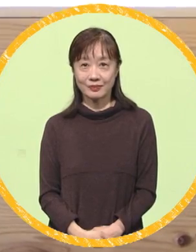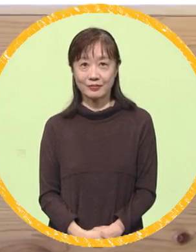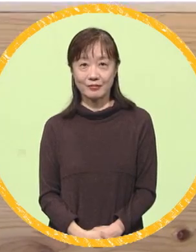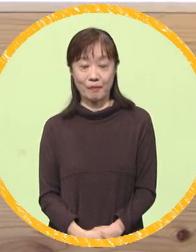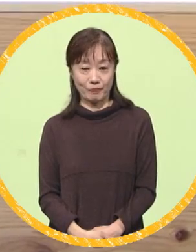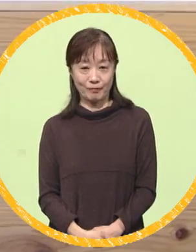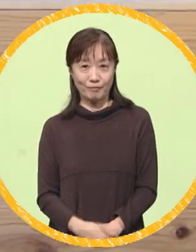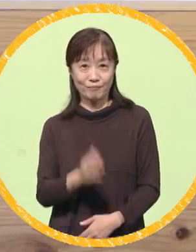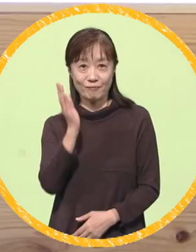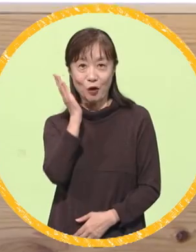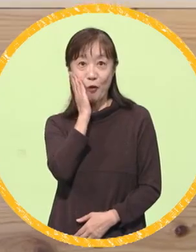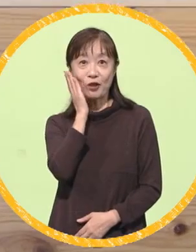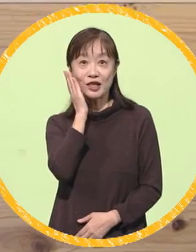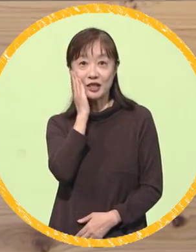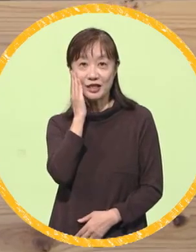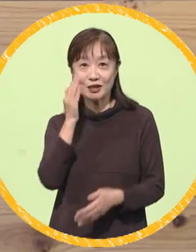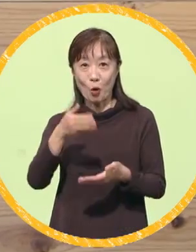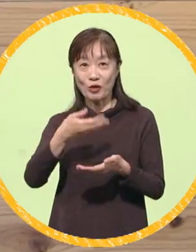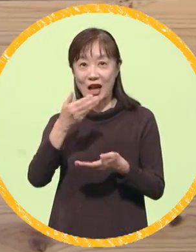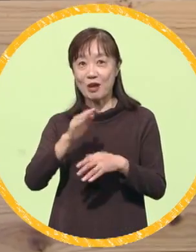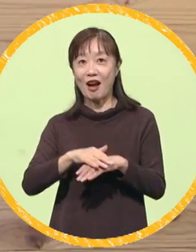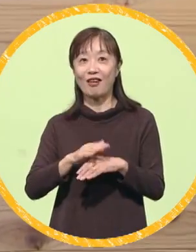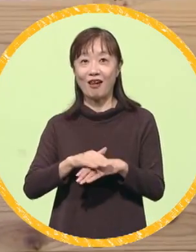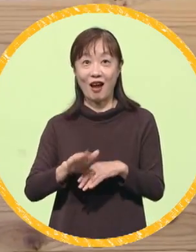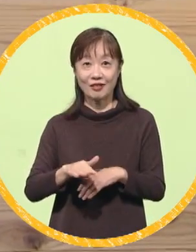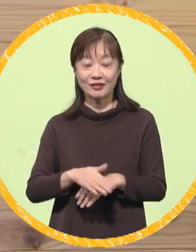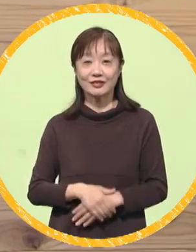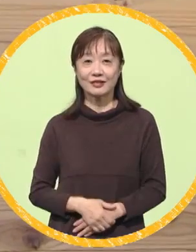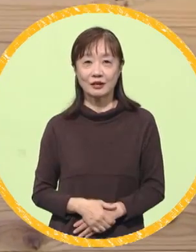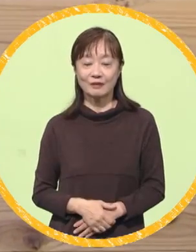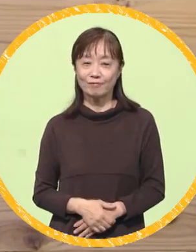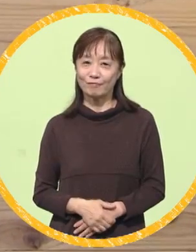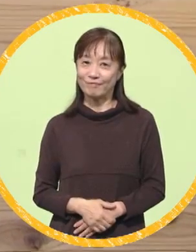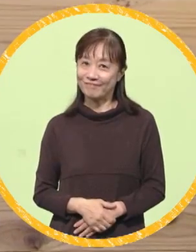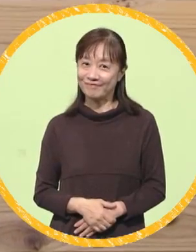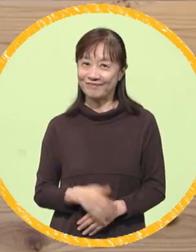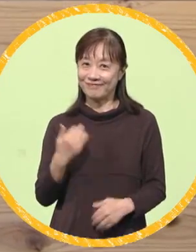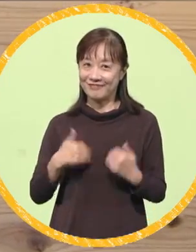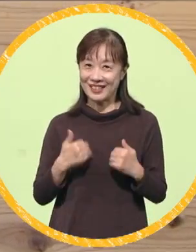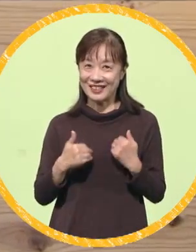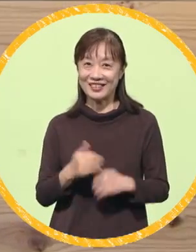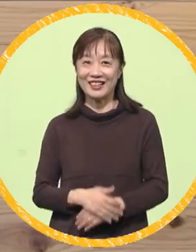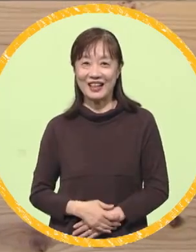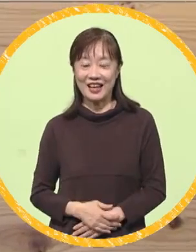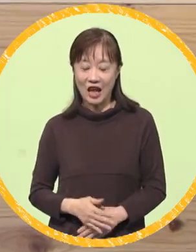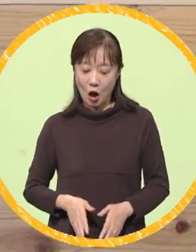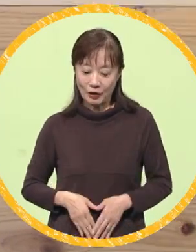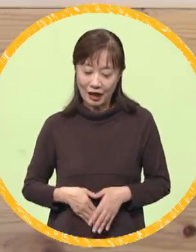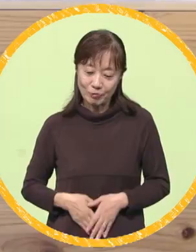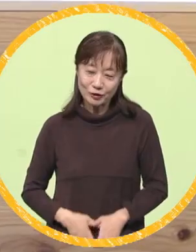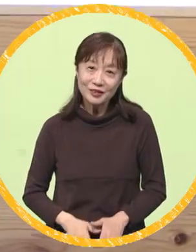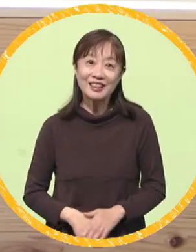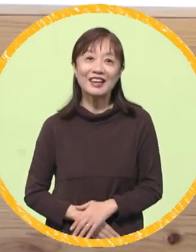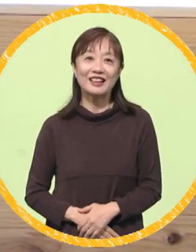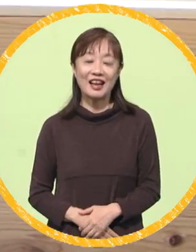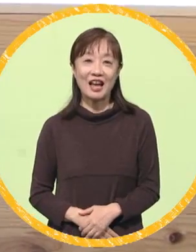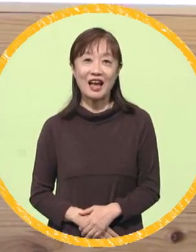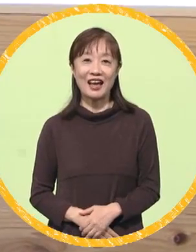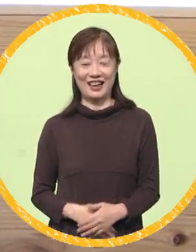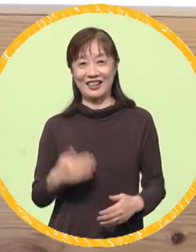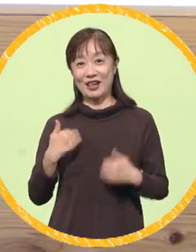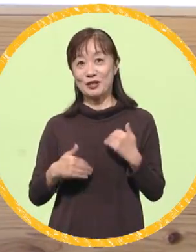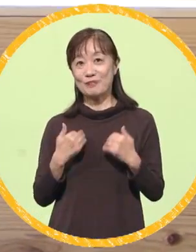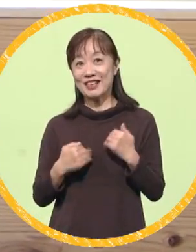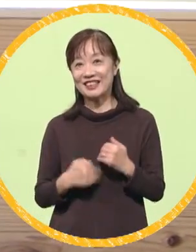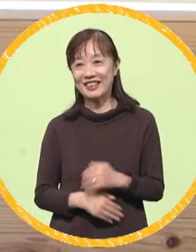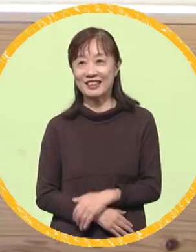美味しい食べ方があるとおっしゃってましたが、何ですかね。ちょっとお腹も空いてきたし楽しみ